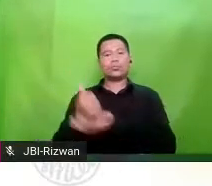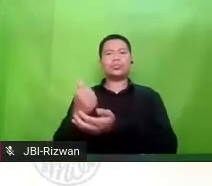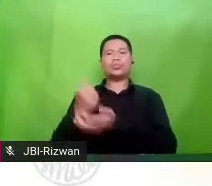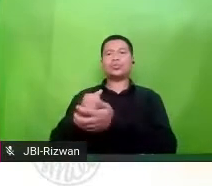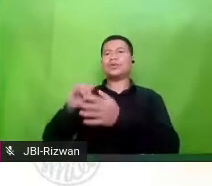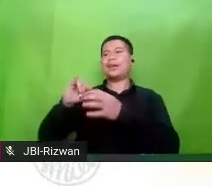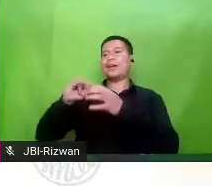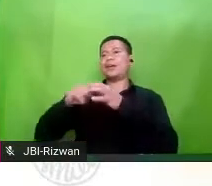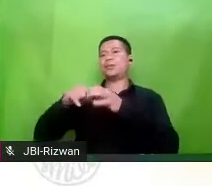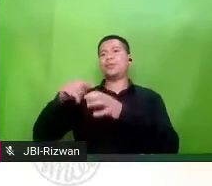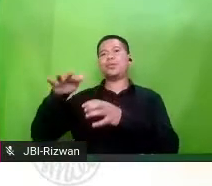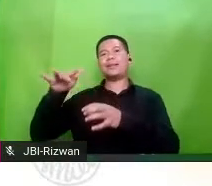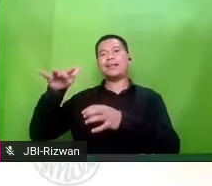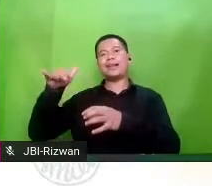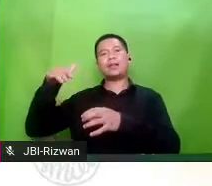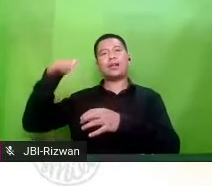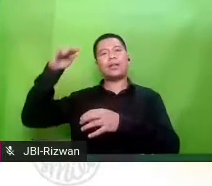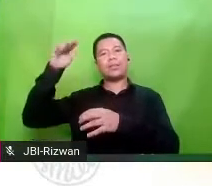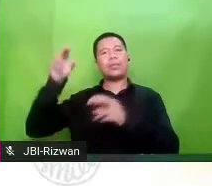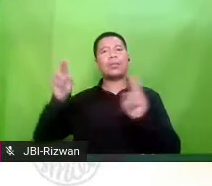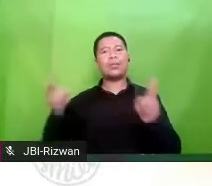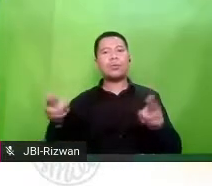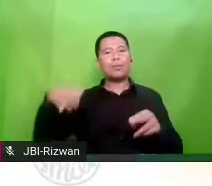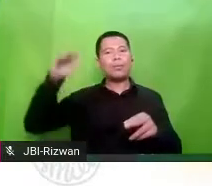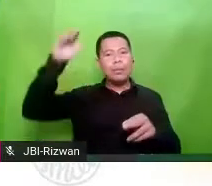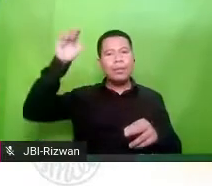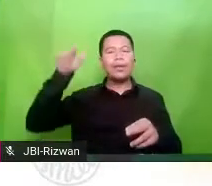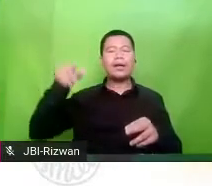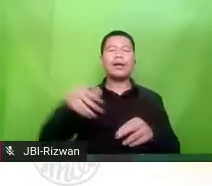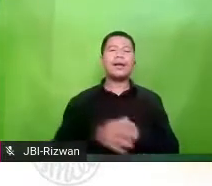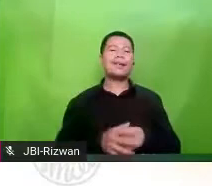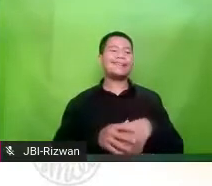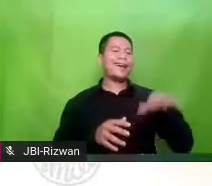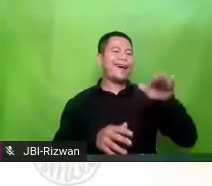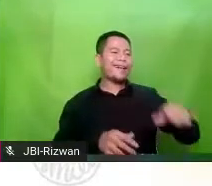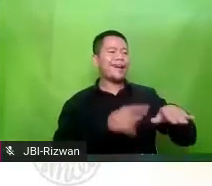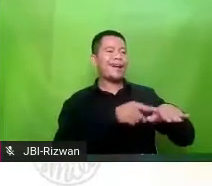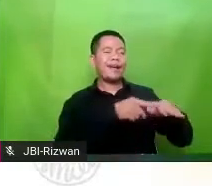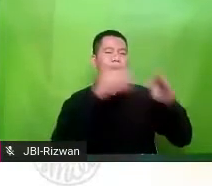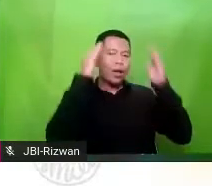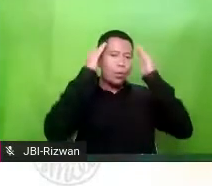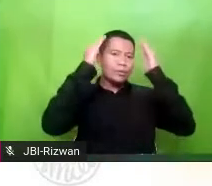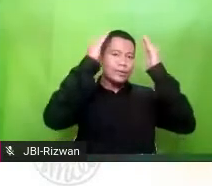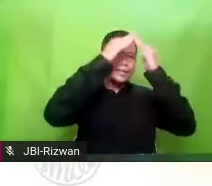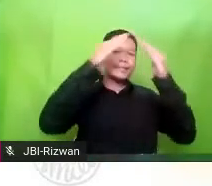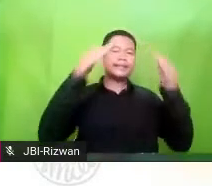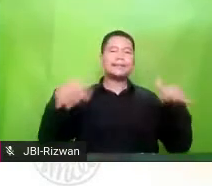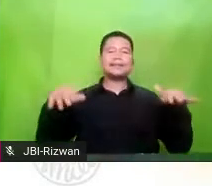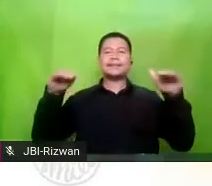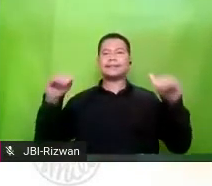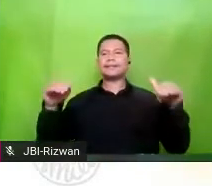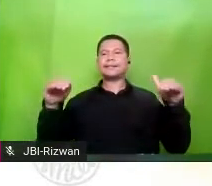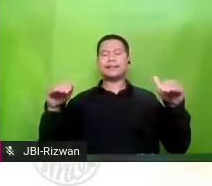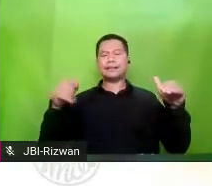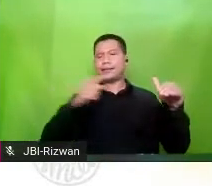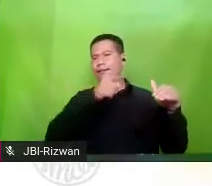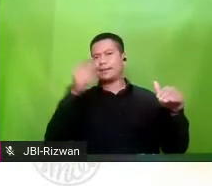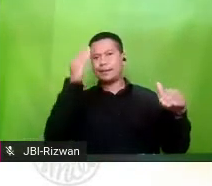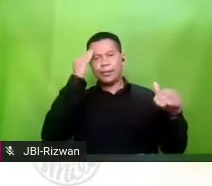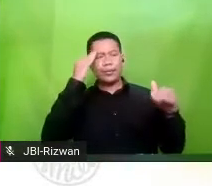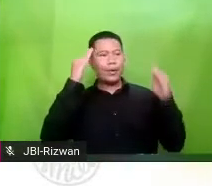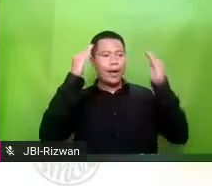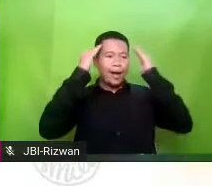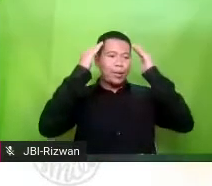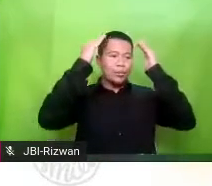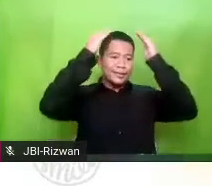rata-rata normal dengan anak yang diagnosisnya autisme. Dan kita tahu kalau autisme, sebagian besar